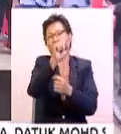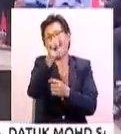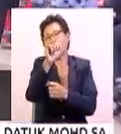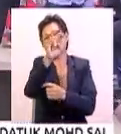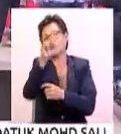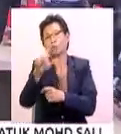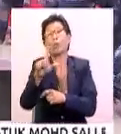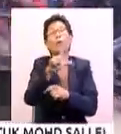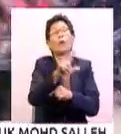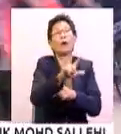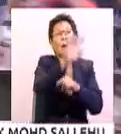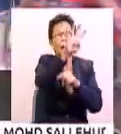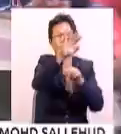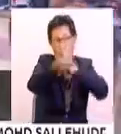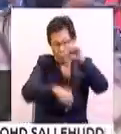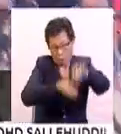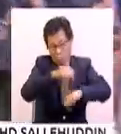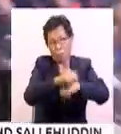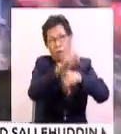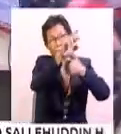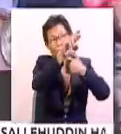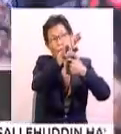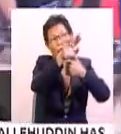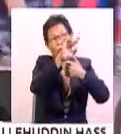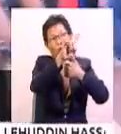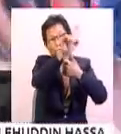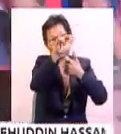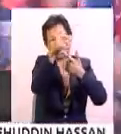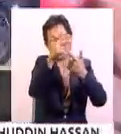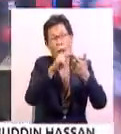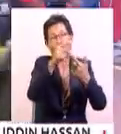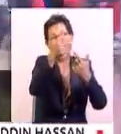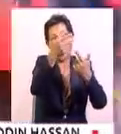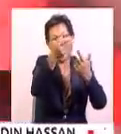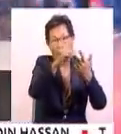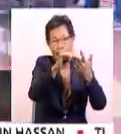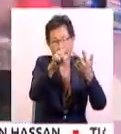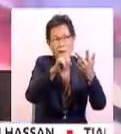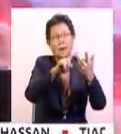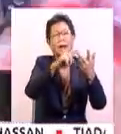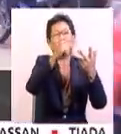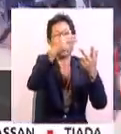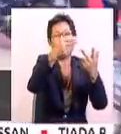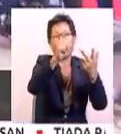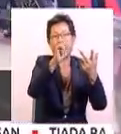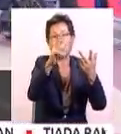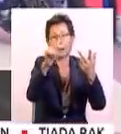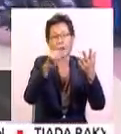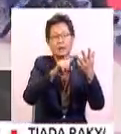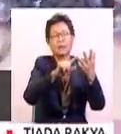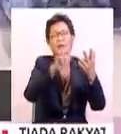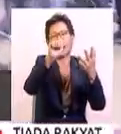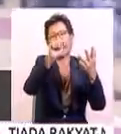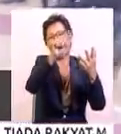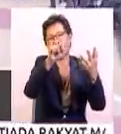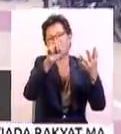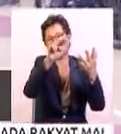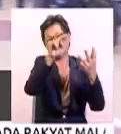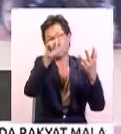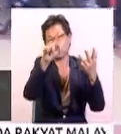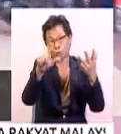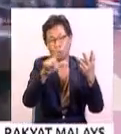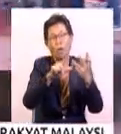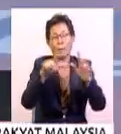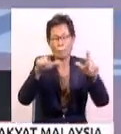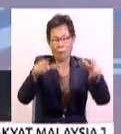pelumba iaitu Rizwan Syahrum, Ammar Daniel Masri, Muhammad Faris Haikal Muhammad Kadir dan beliau sendiri. Selain itu, pasukannya